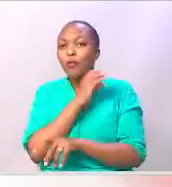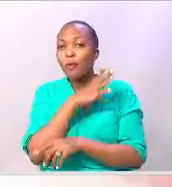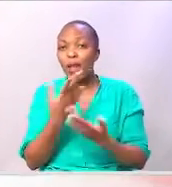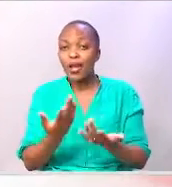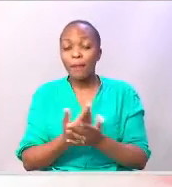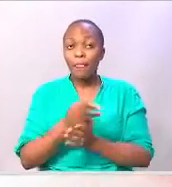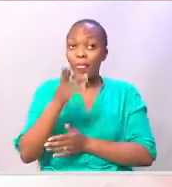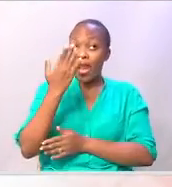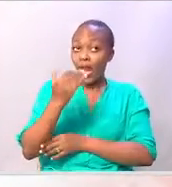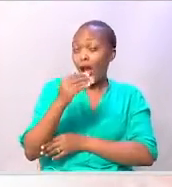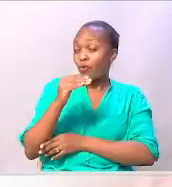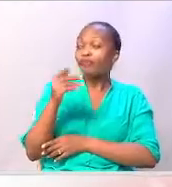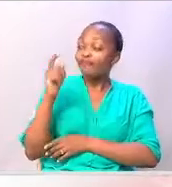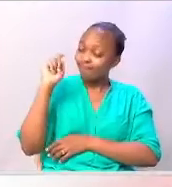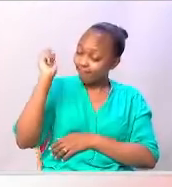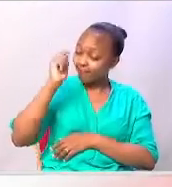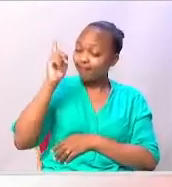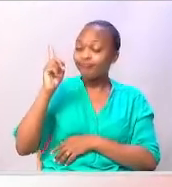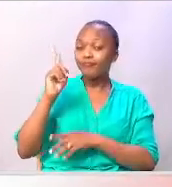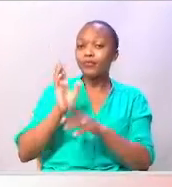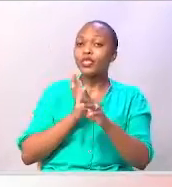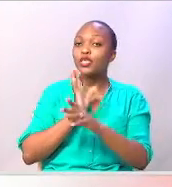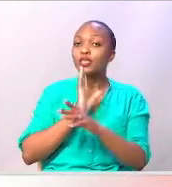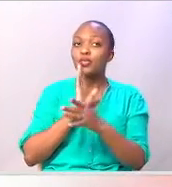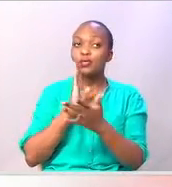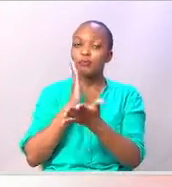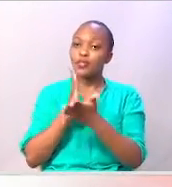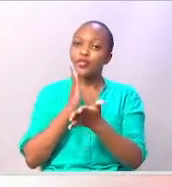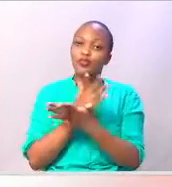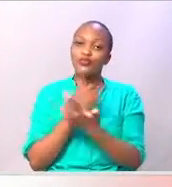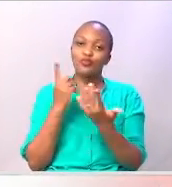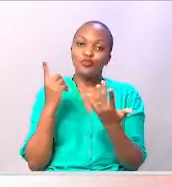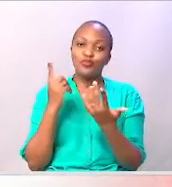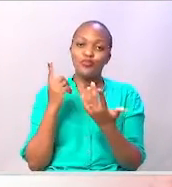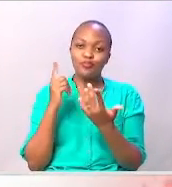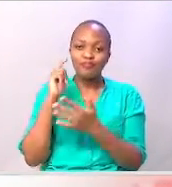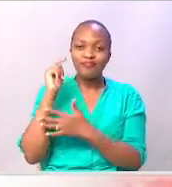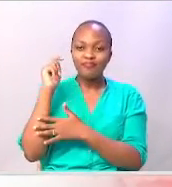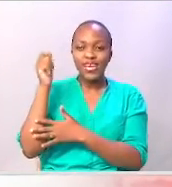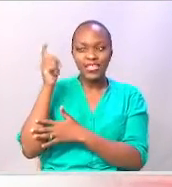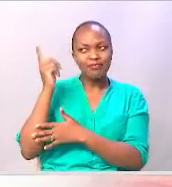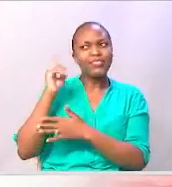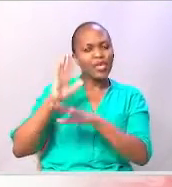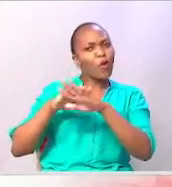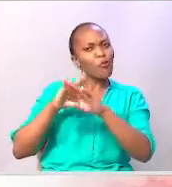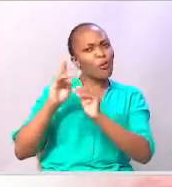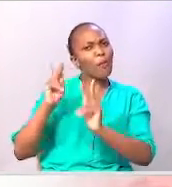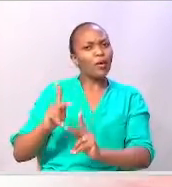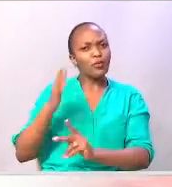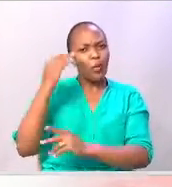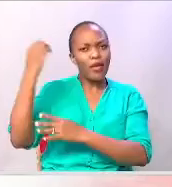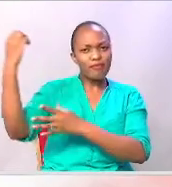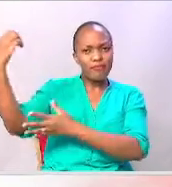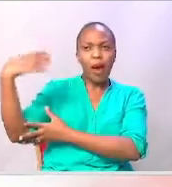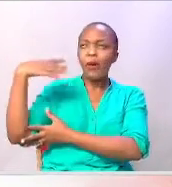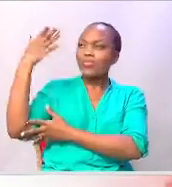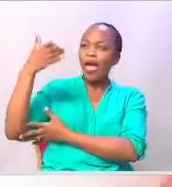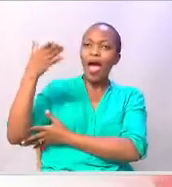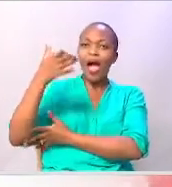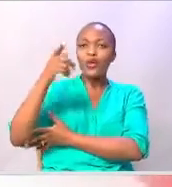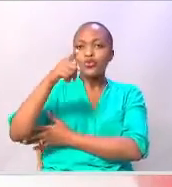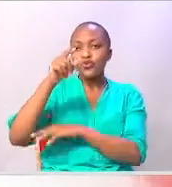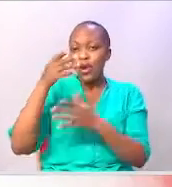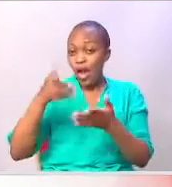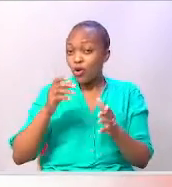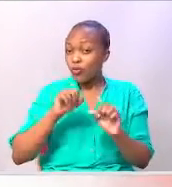Naona amesema ukweli. Huyu rais wetu ni mtu rais mzuri. Stima iko, ameleta stima na inasaidia watu wengi. Sasa hizo unaweza